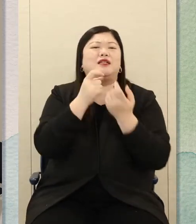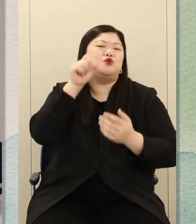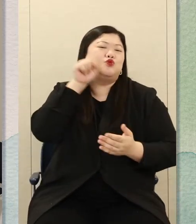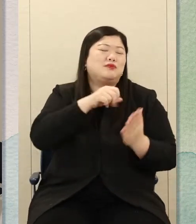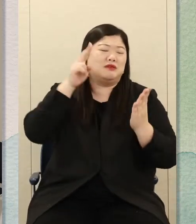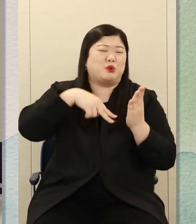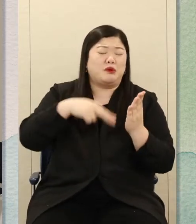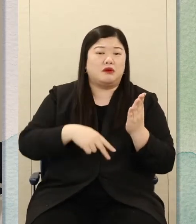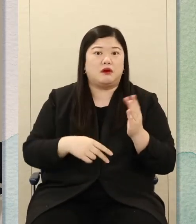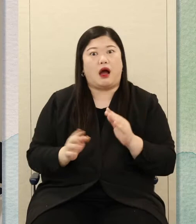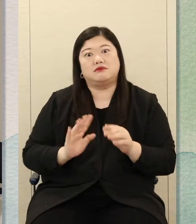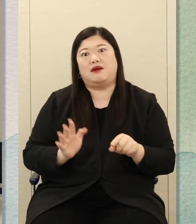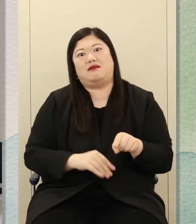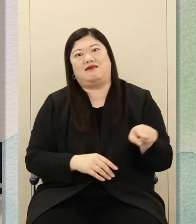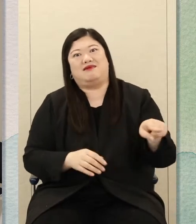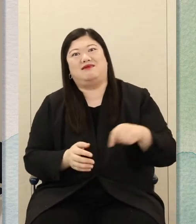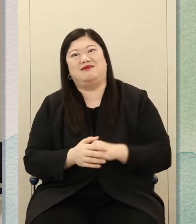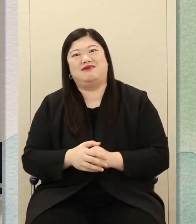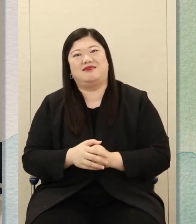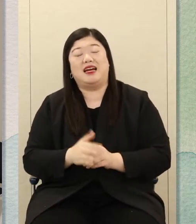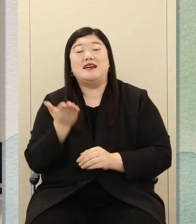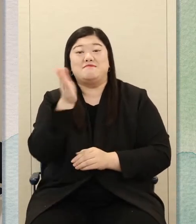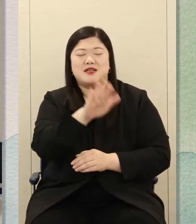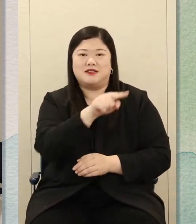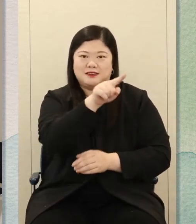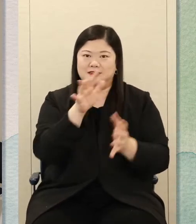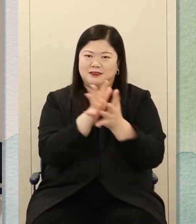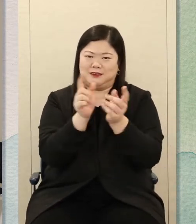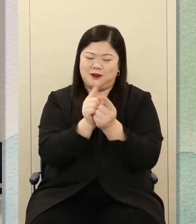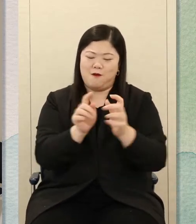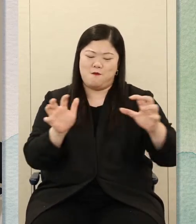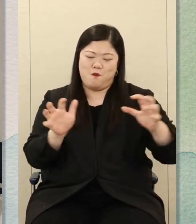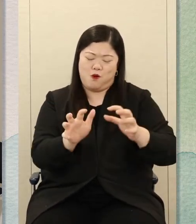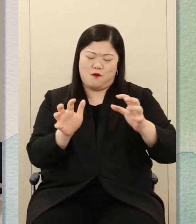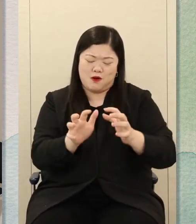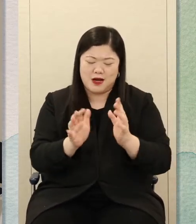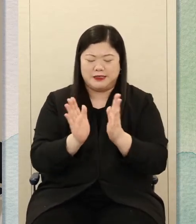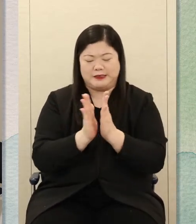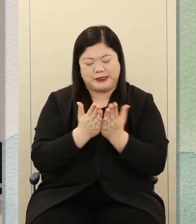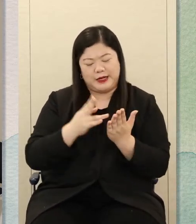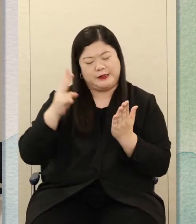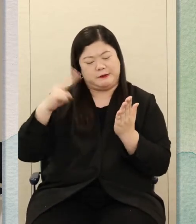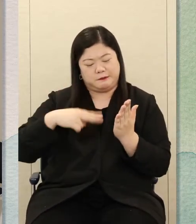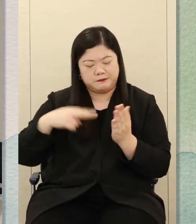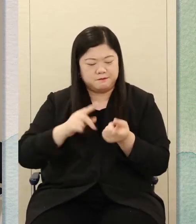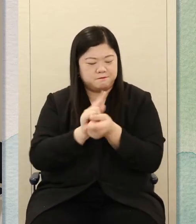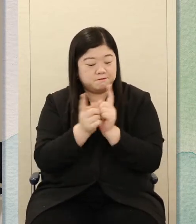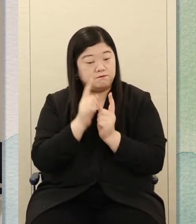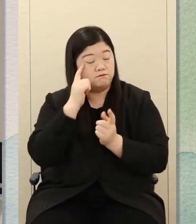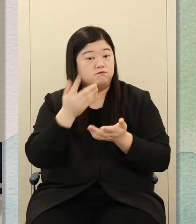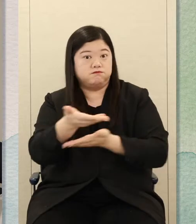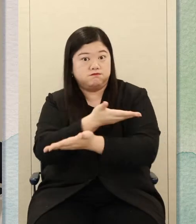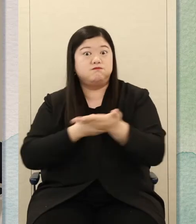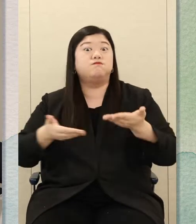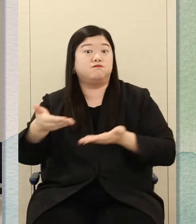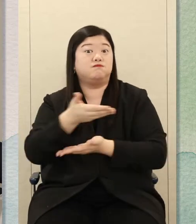이제 자기 독서 시간을 갖고 싶다. 그래서 이제 자기 독서 모임을 스스로 이제 만들어낸 거죠.